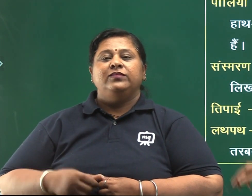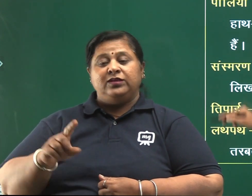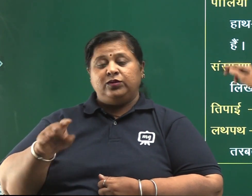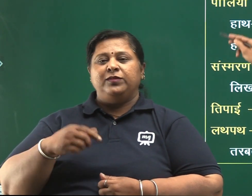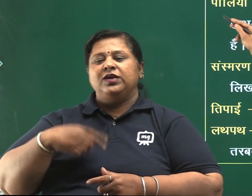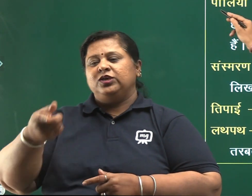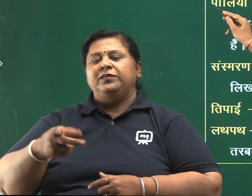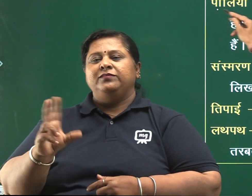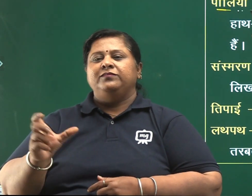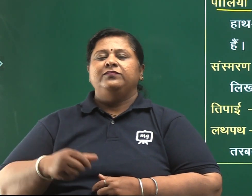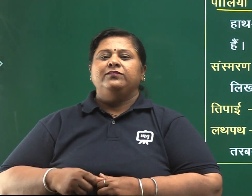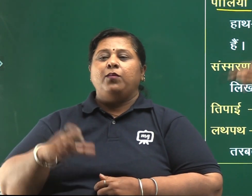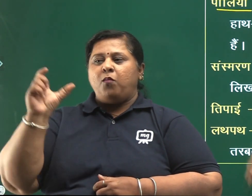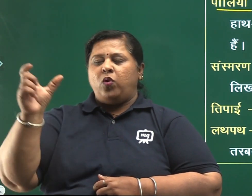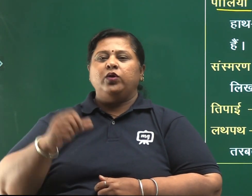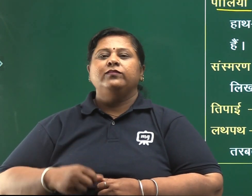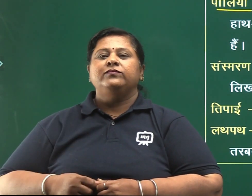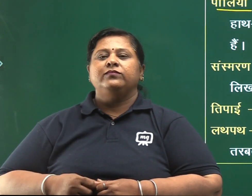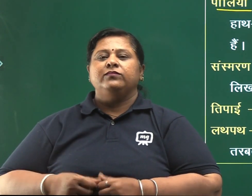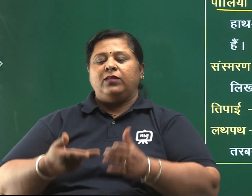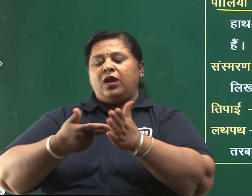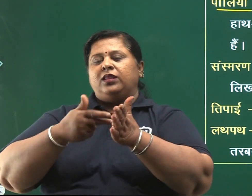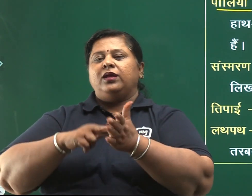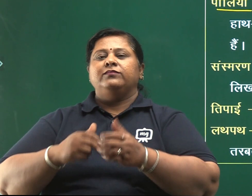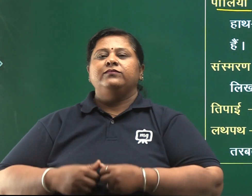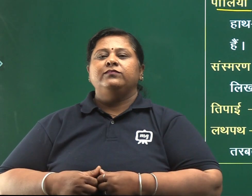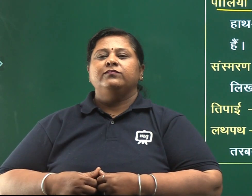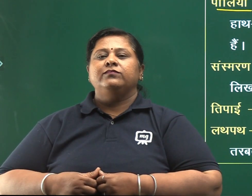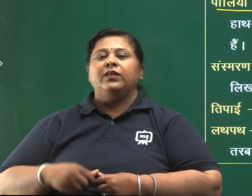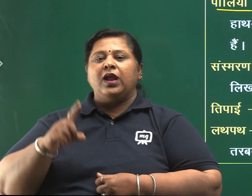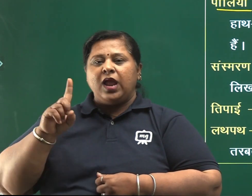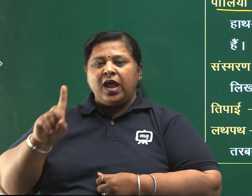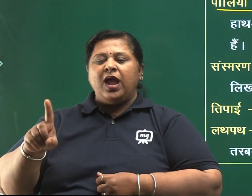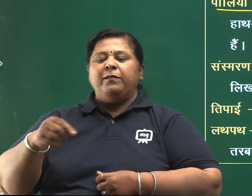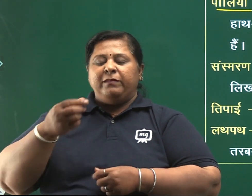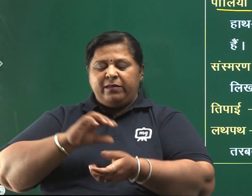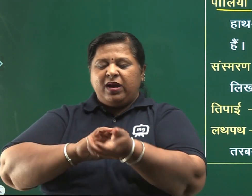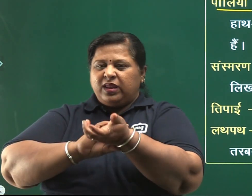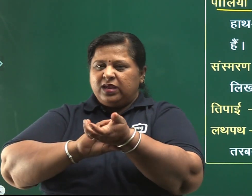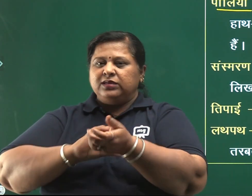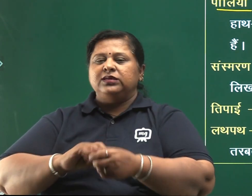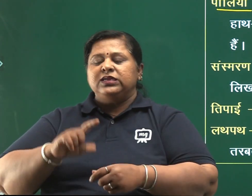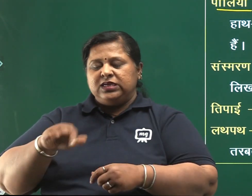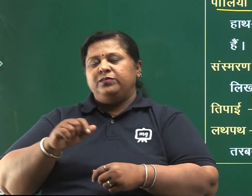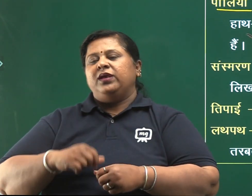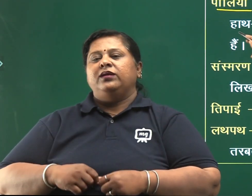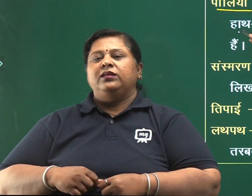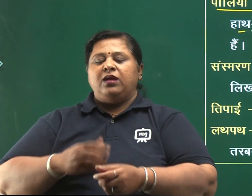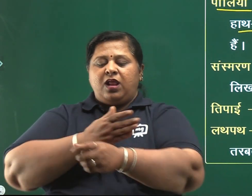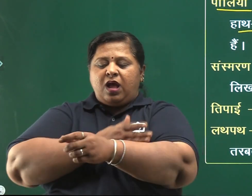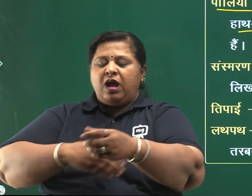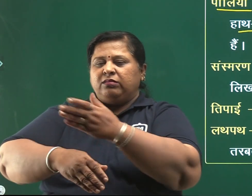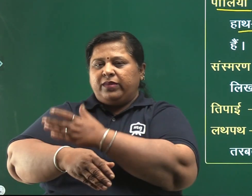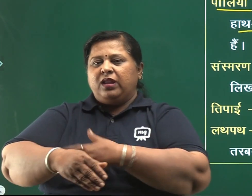अगला शब्द पोलियो। अर्थ होगा एक बीमारी जिसमें